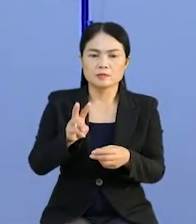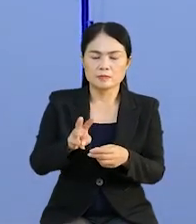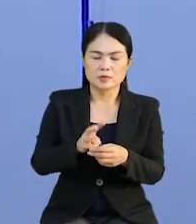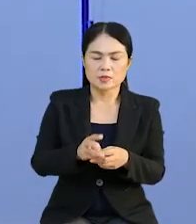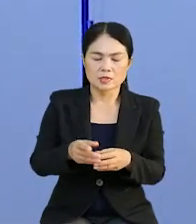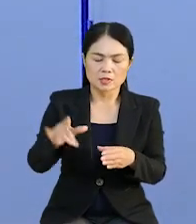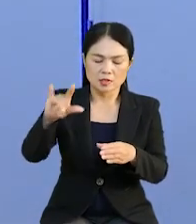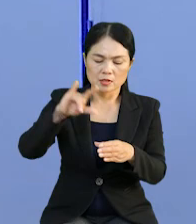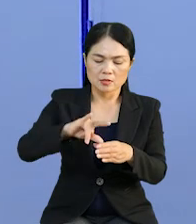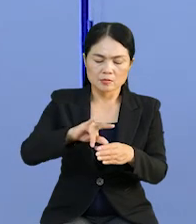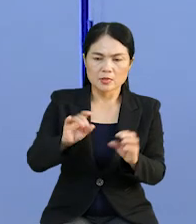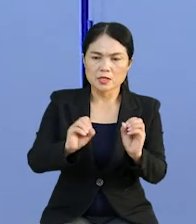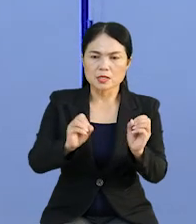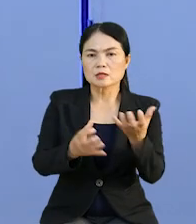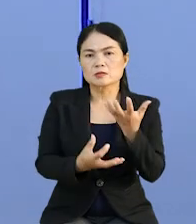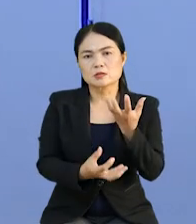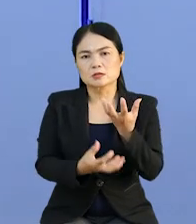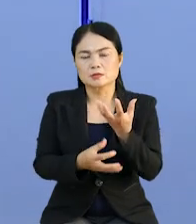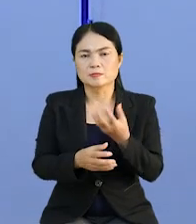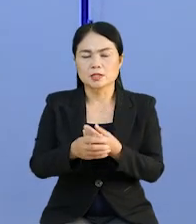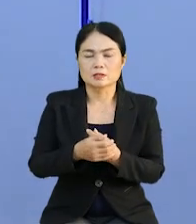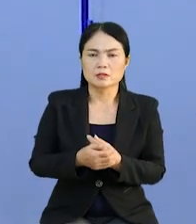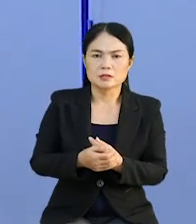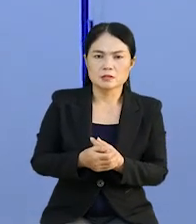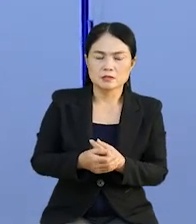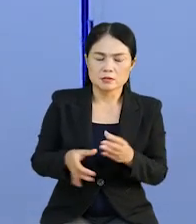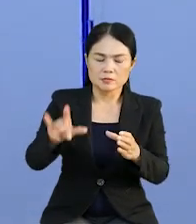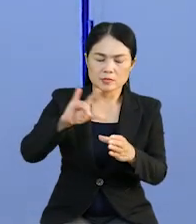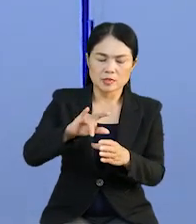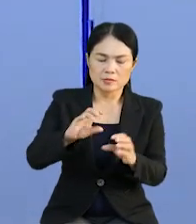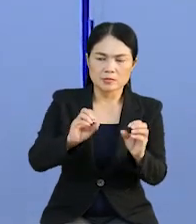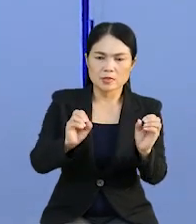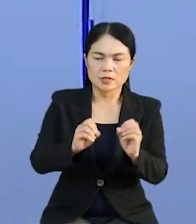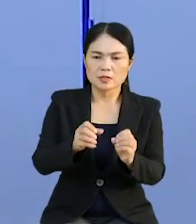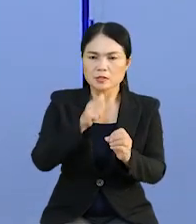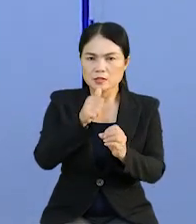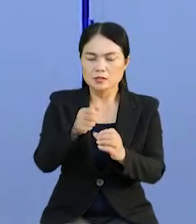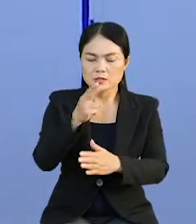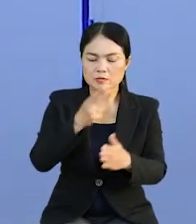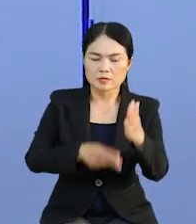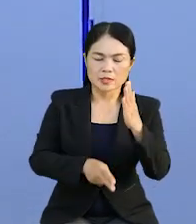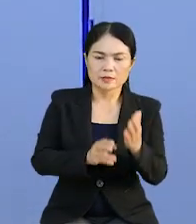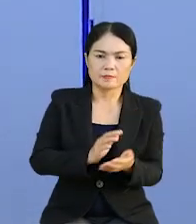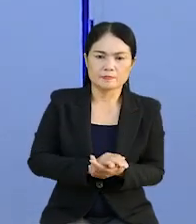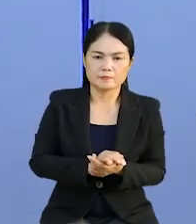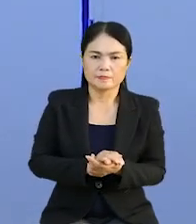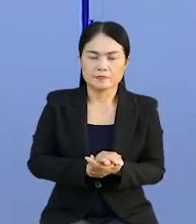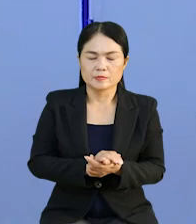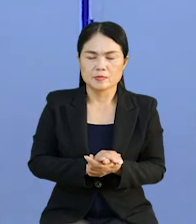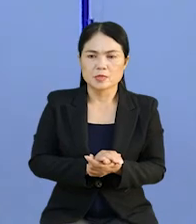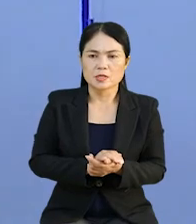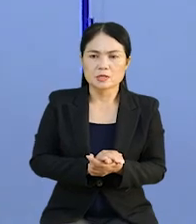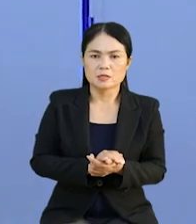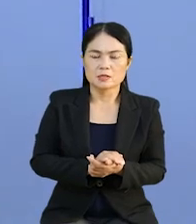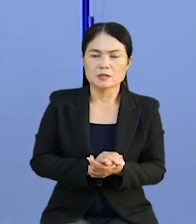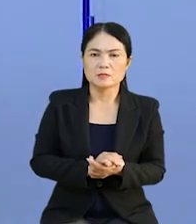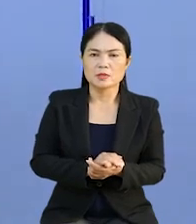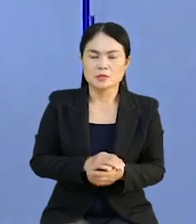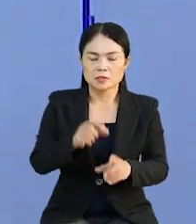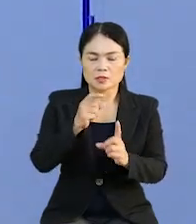ប្រេងកាតឆៅបាទតើប្រេងកាតឆៅគឺជាអ្វីបាទអញ្ចឹងប្រេងកាតឆៅមានថ្នាក់